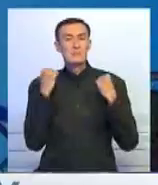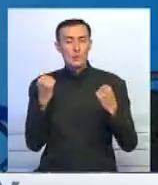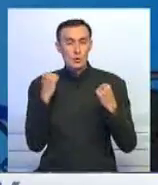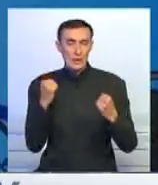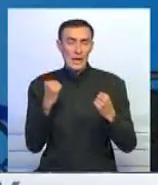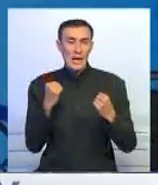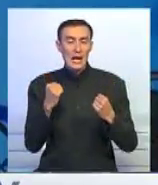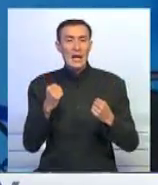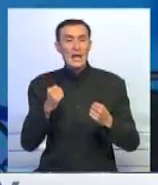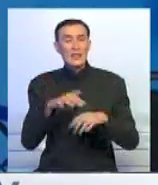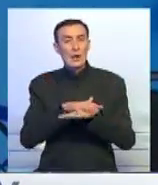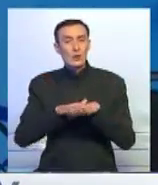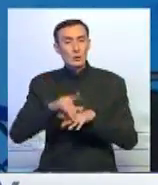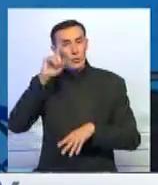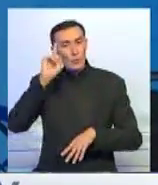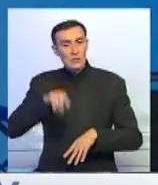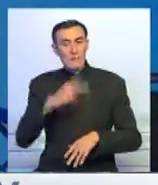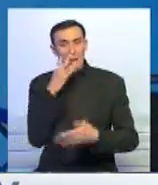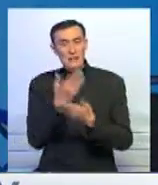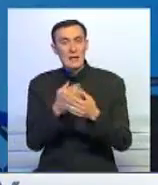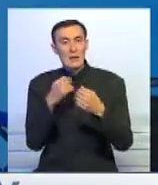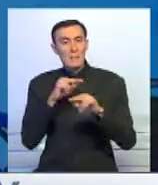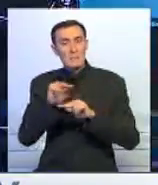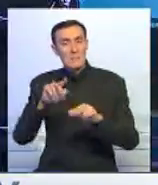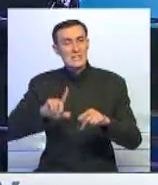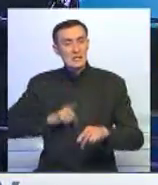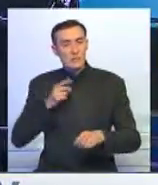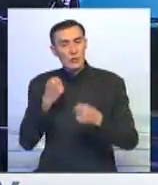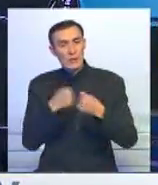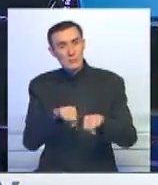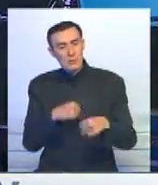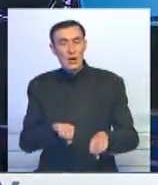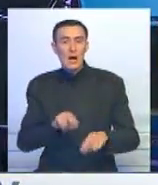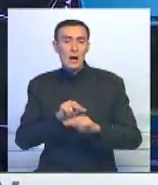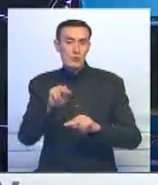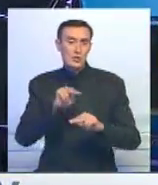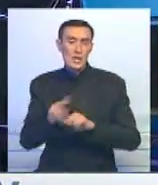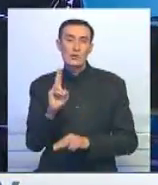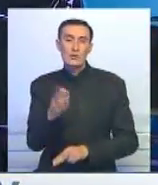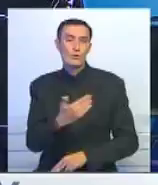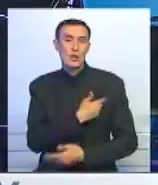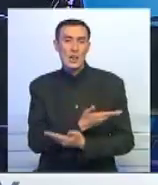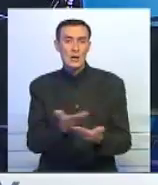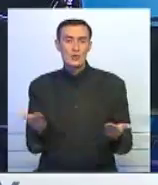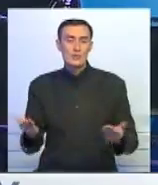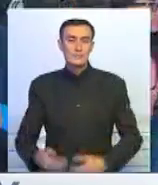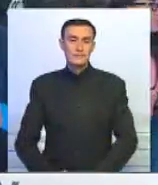А народные умельцы демонстрировали мастерство и обучали своему ремеслу всех желающих.